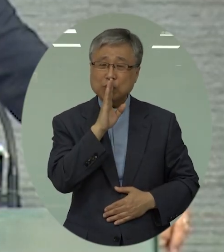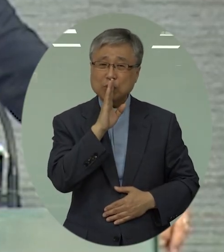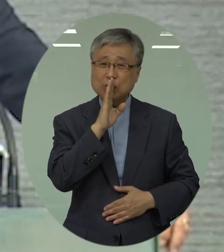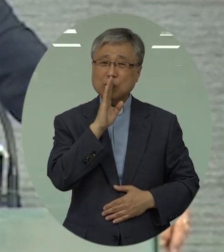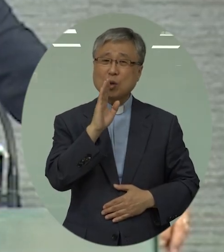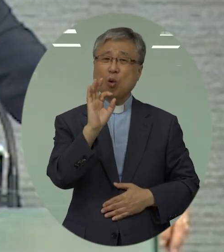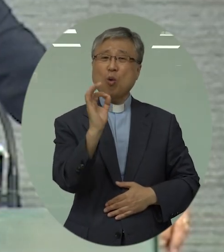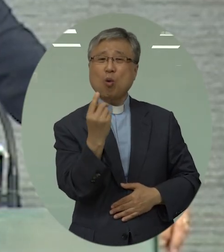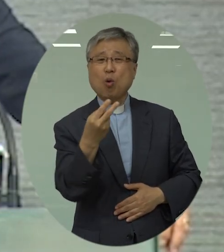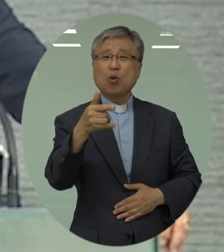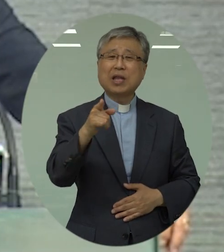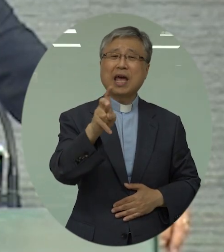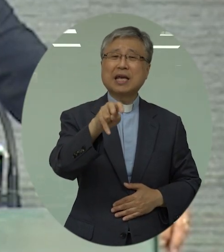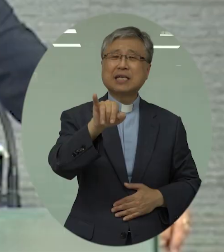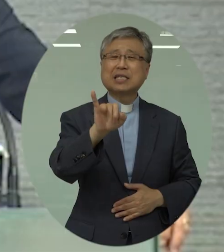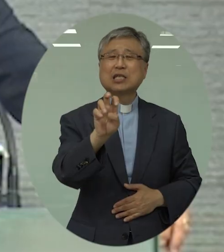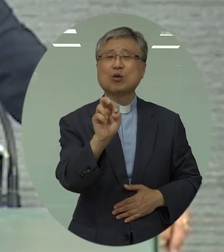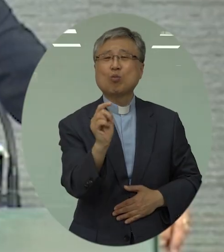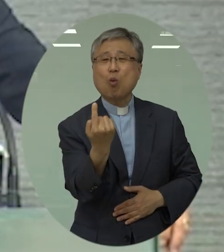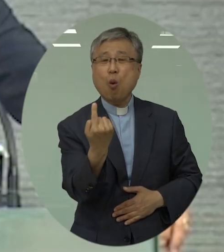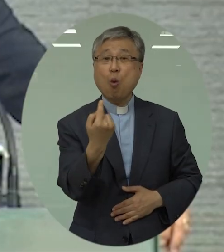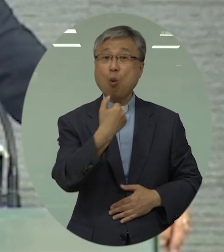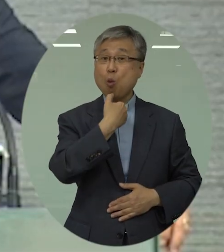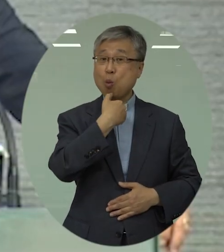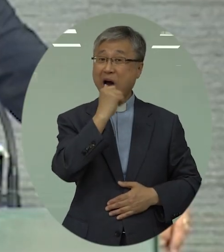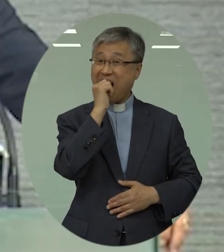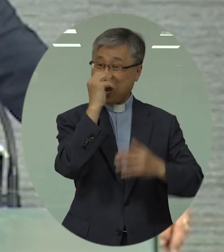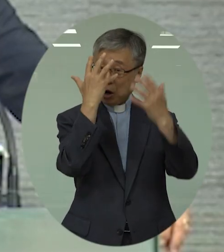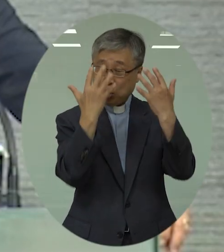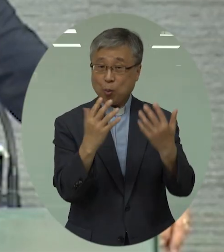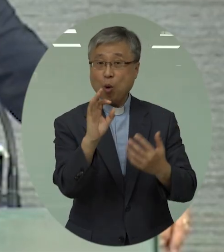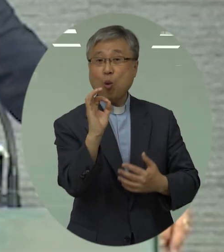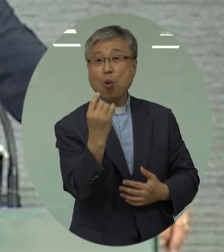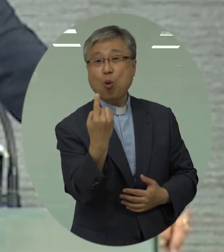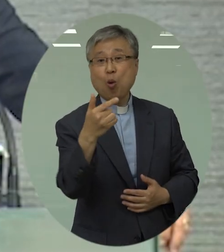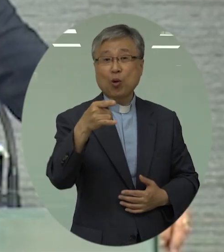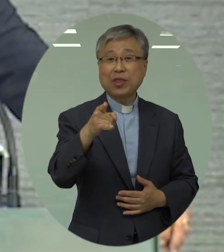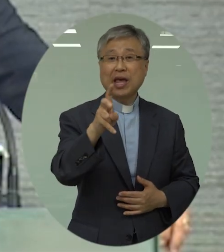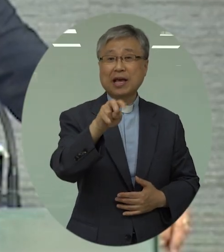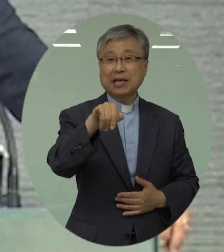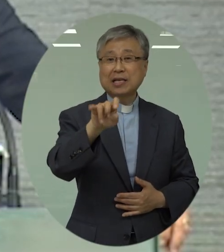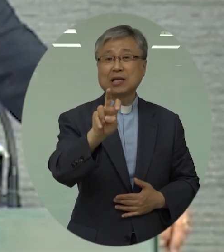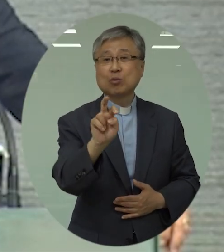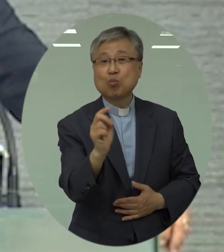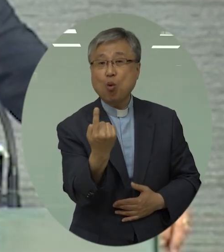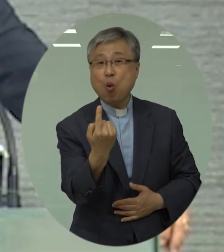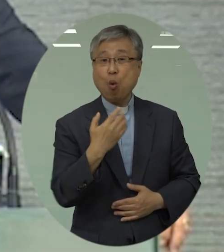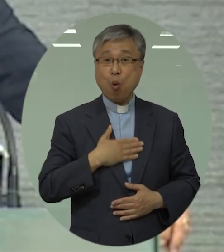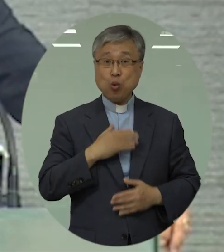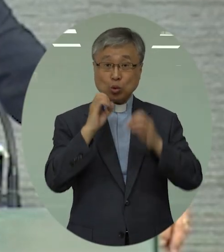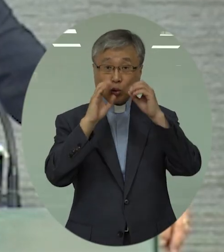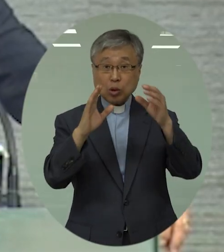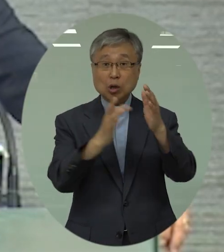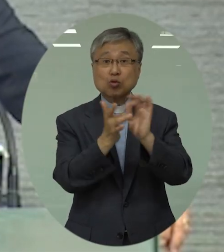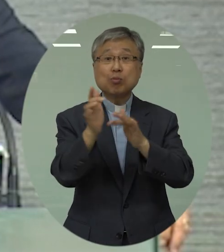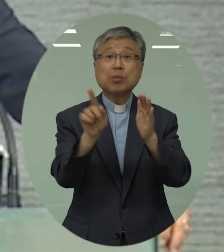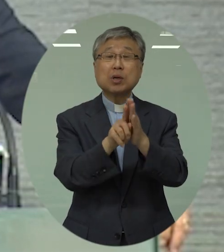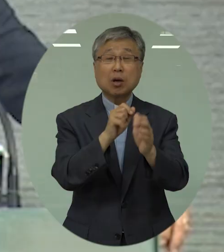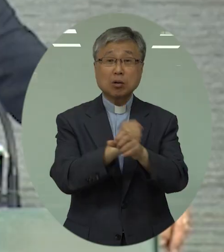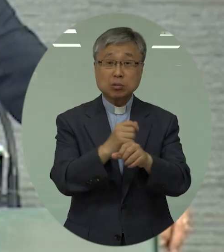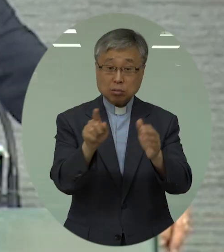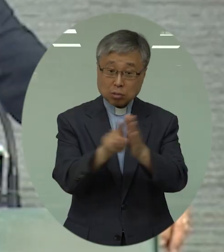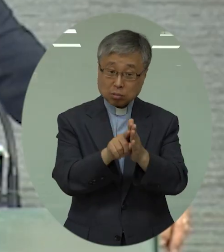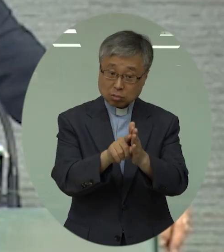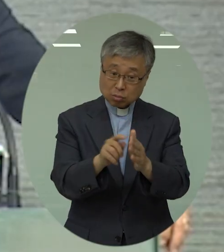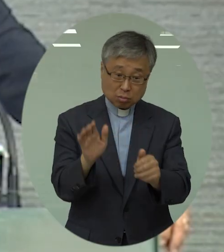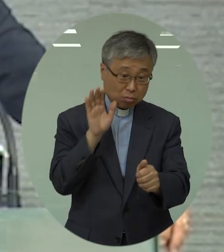아들 오네시모, 로마의 감옥에서 오네시모 만나서 전도해갖고 예수 믿게 하고 그를 다 신앙적으로